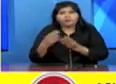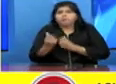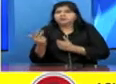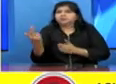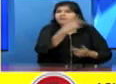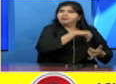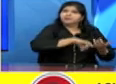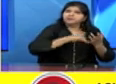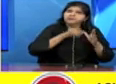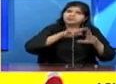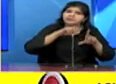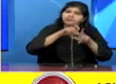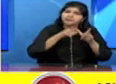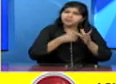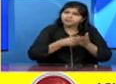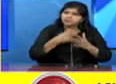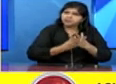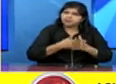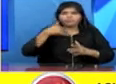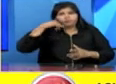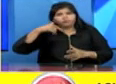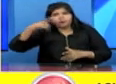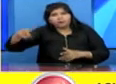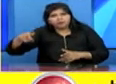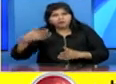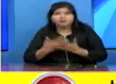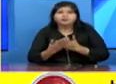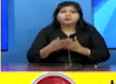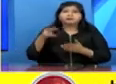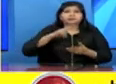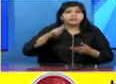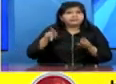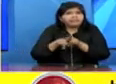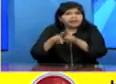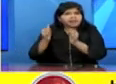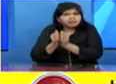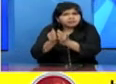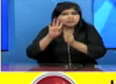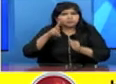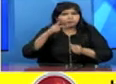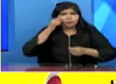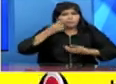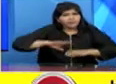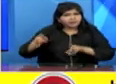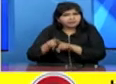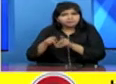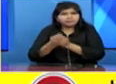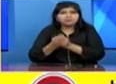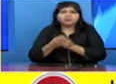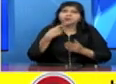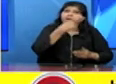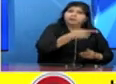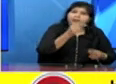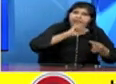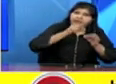उनके साथ गए थे, आप टेस्ट कराए। तो दोनों बेटे चले गए टेस्ट कराने, यहीं आगरा डिस्ट्रिक्ट हॉस्पिटल में। हम्म। आगरा डिस्ट्रिक्ट हॉस्पिटल वालों